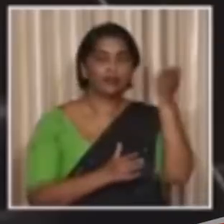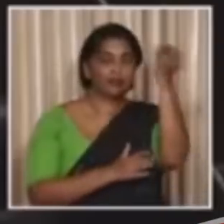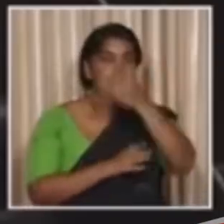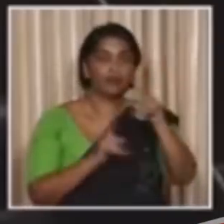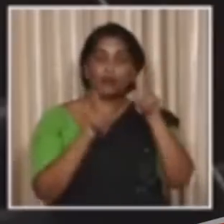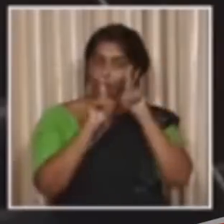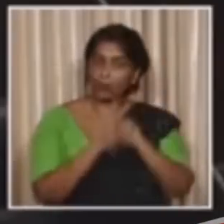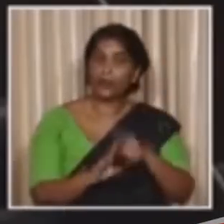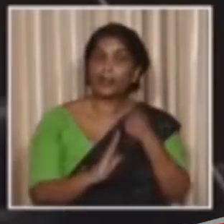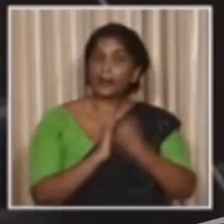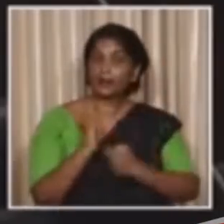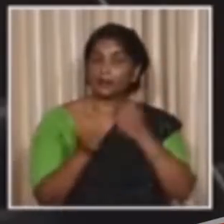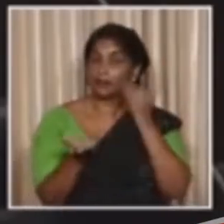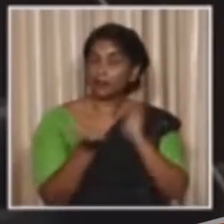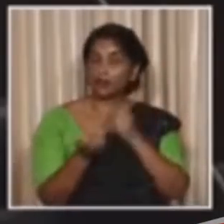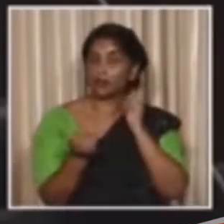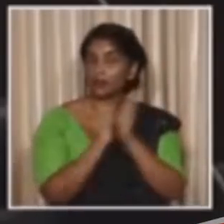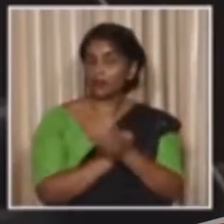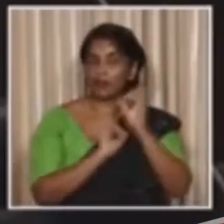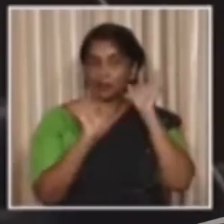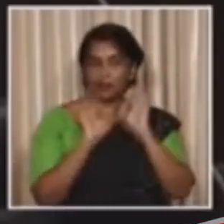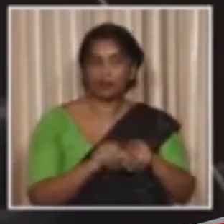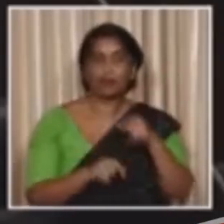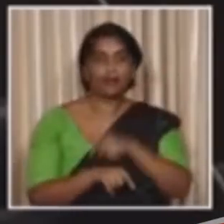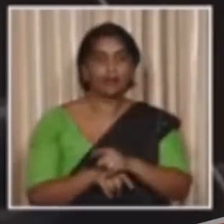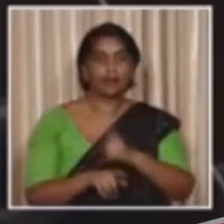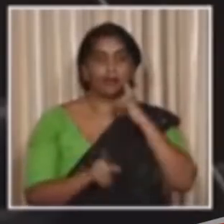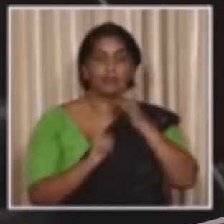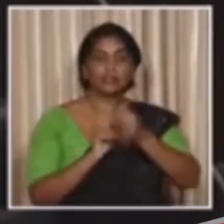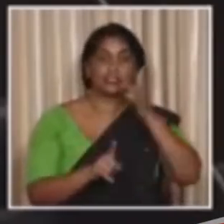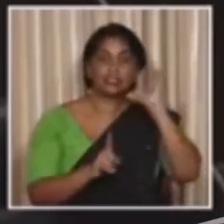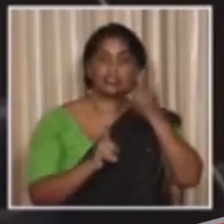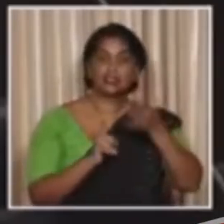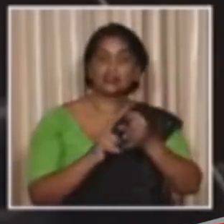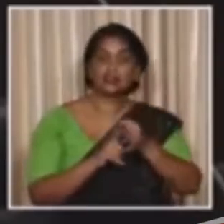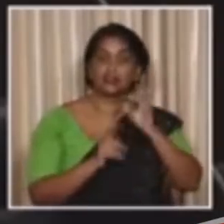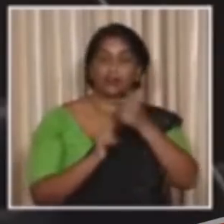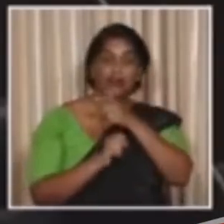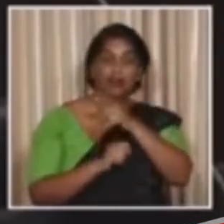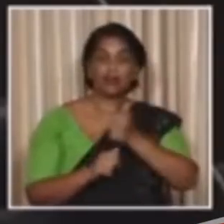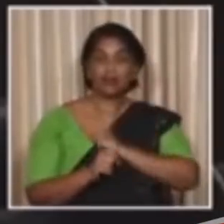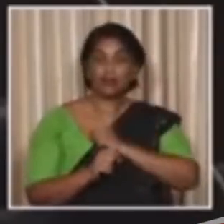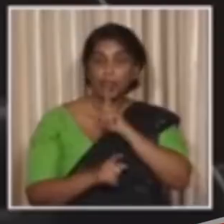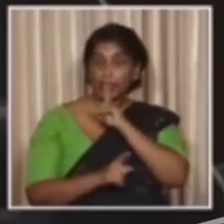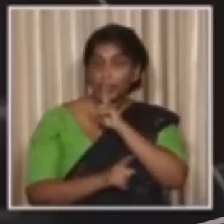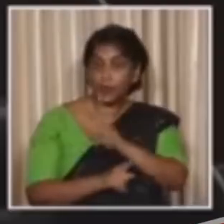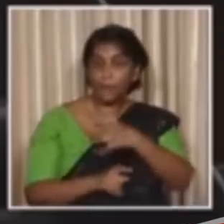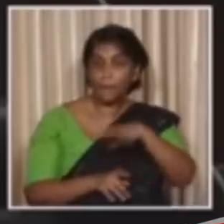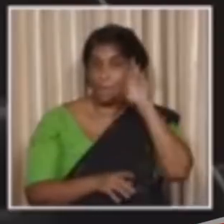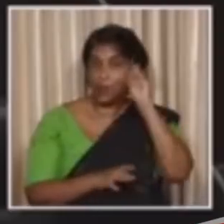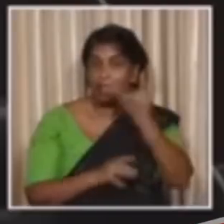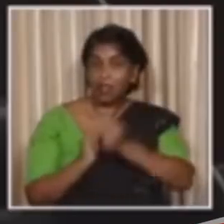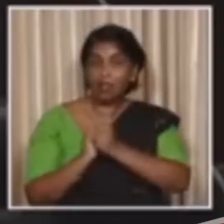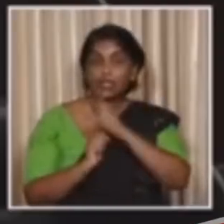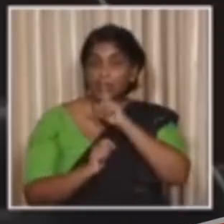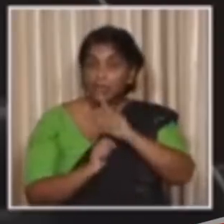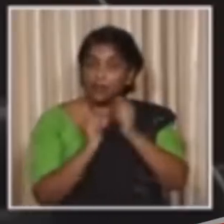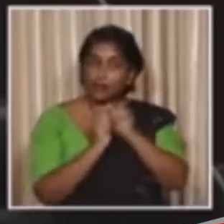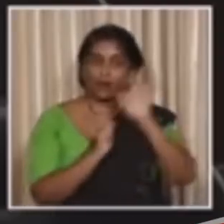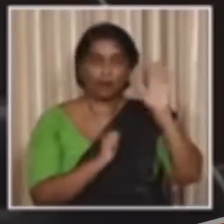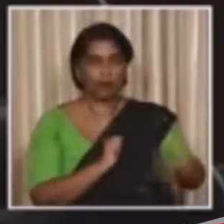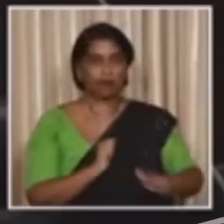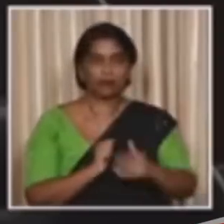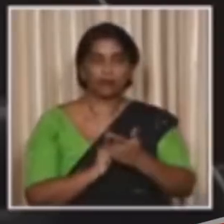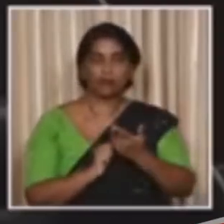ඒ වගේ නෛතික ප්‍රතිසංස්කරණ කරන්නේ නැතුව මෙතන නිකන් සභාපතිලට තමුන්නාන්සලට අවනත සභාපතිලට කියන දේ කරන සභාපතිලට